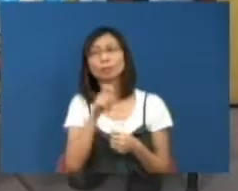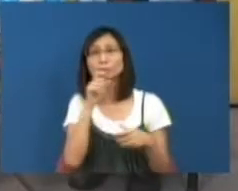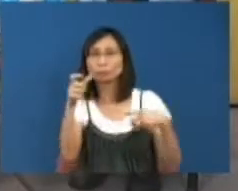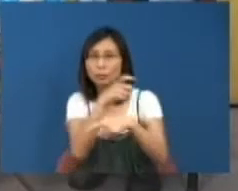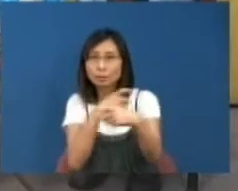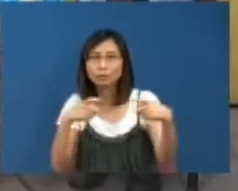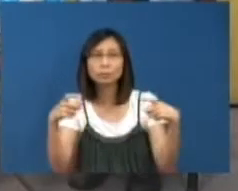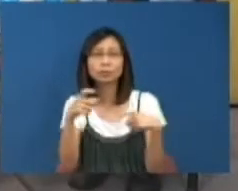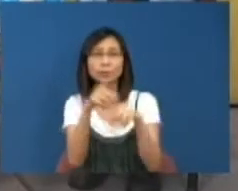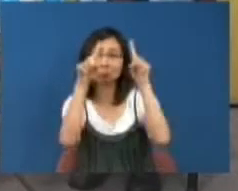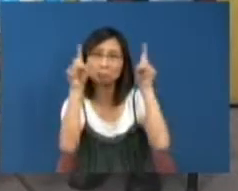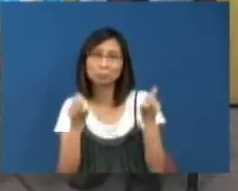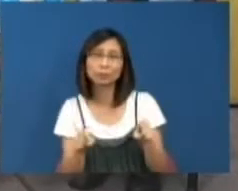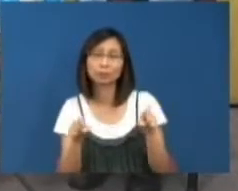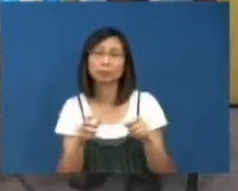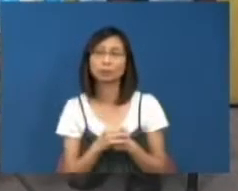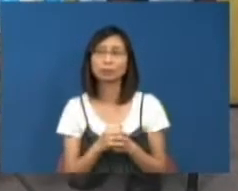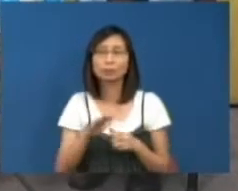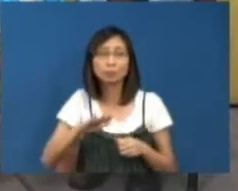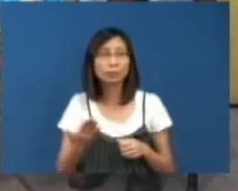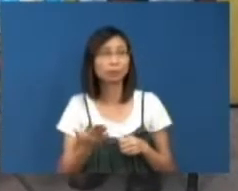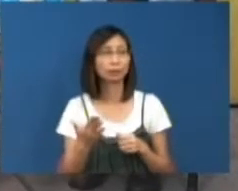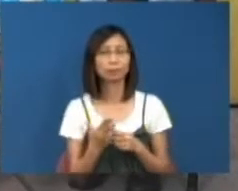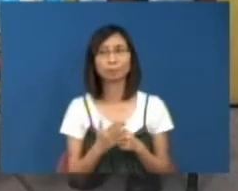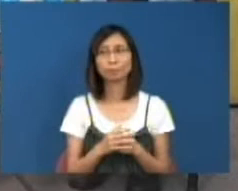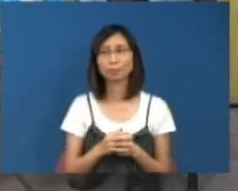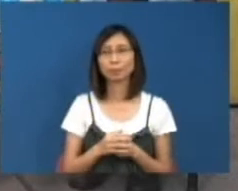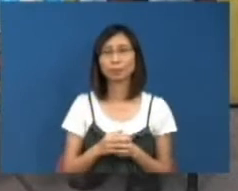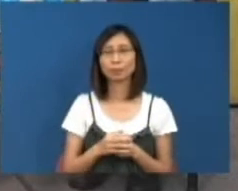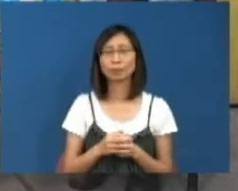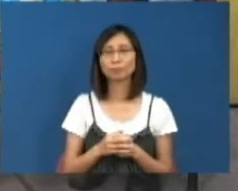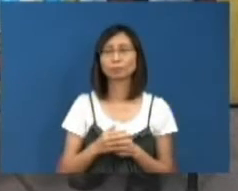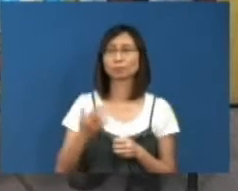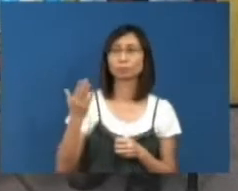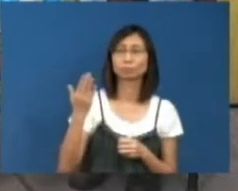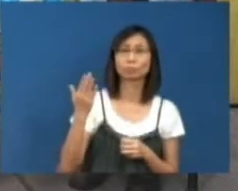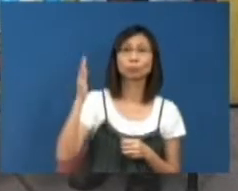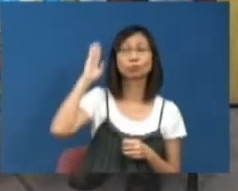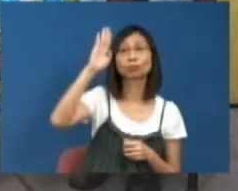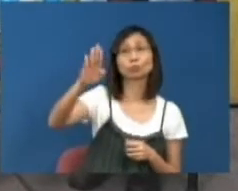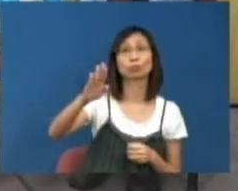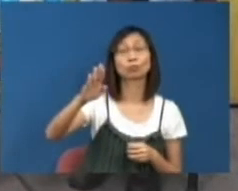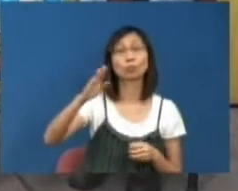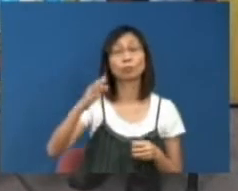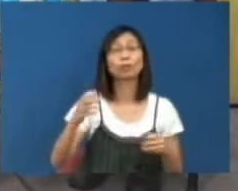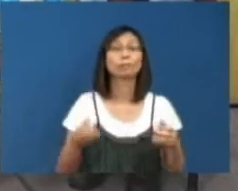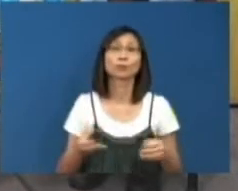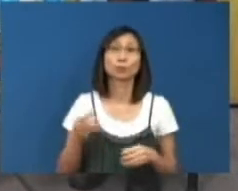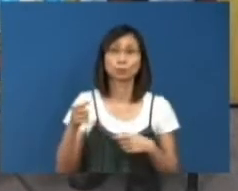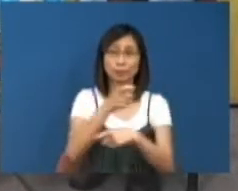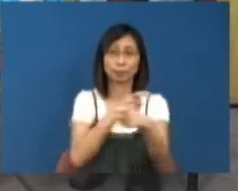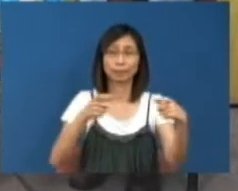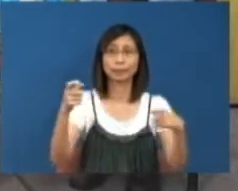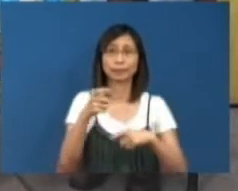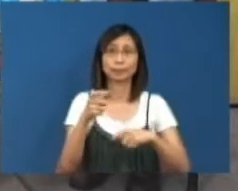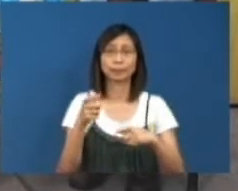效益嘅問題喺度。咁但係嗰個係會即係遲早咧，就會越嚟越高噶啦，個經濟效益。咁點解咧？我